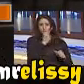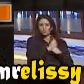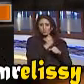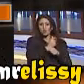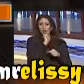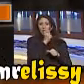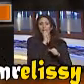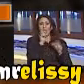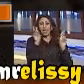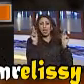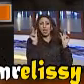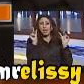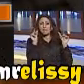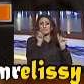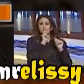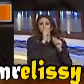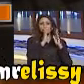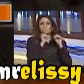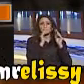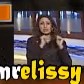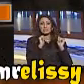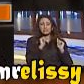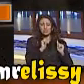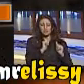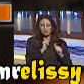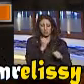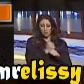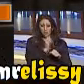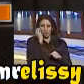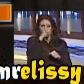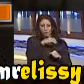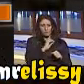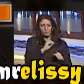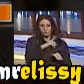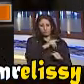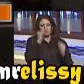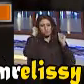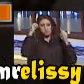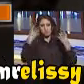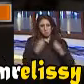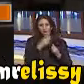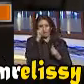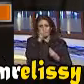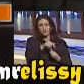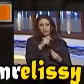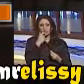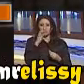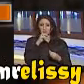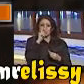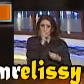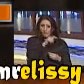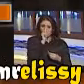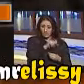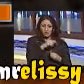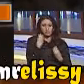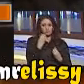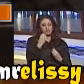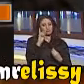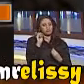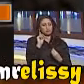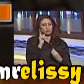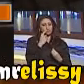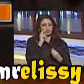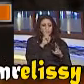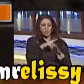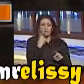فتره فحصل فيها بعض التغيرات، لكن مفيش اي اثار زي ما نشرت المواقع النهارده وبتقول انه مقتول